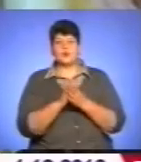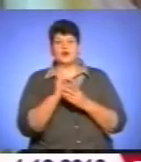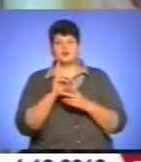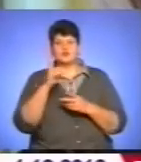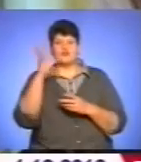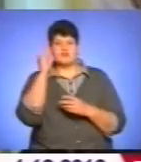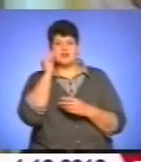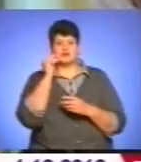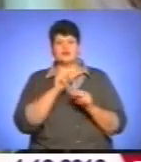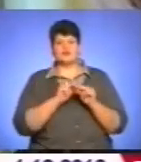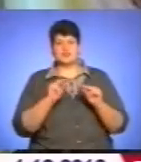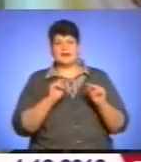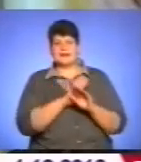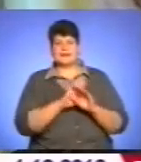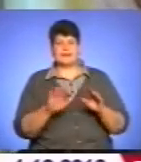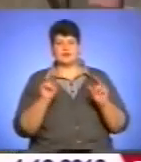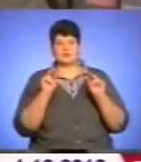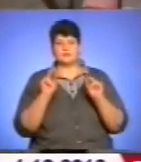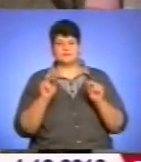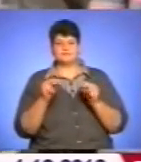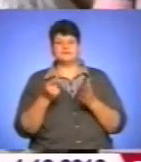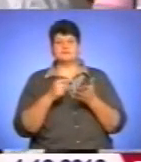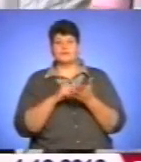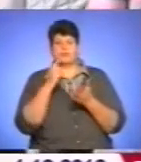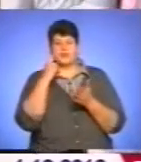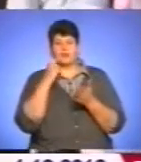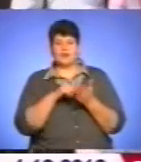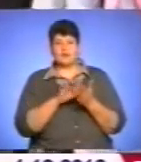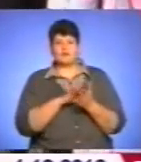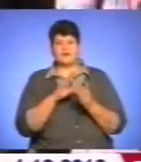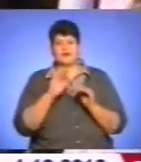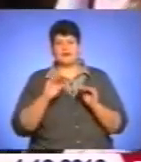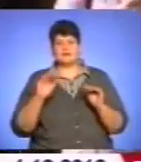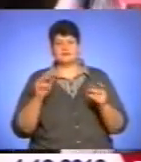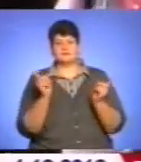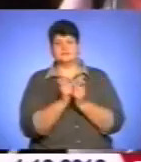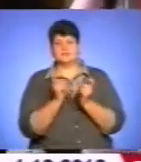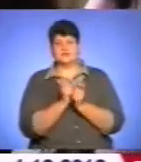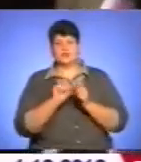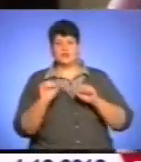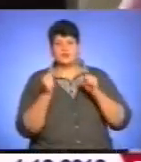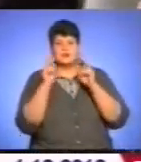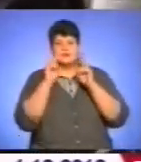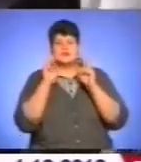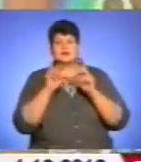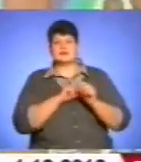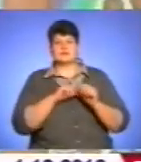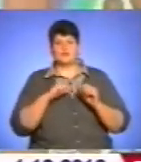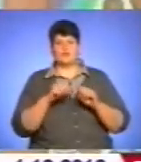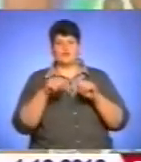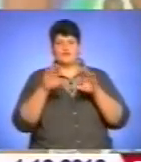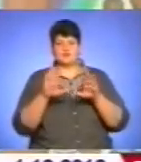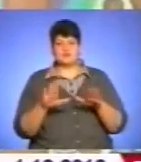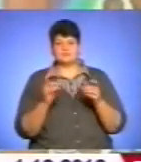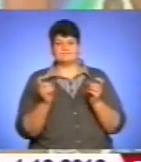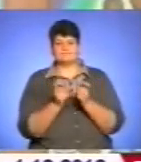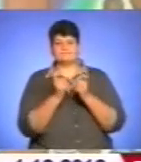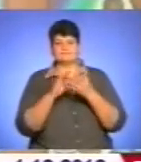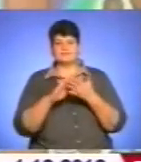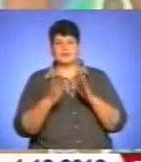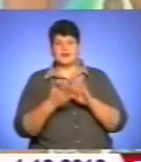нього несправедливі або батьки контролюють. А буває, дитя посварилося з друзями і не знає, як самостійно вирішити конфліктну ситуацію. Тоді